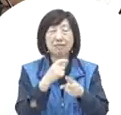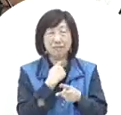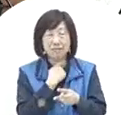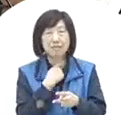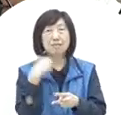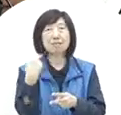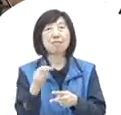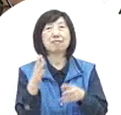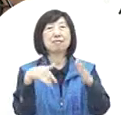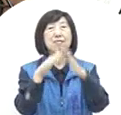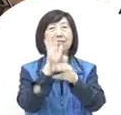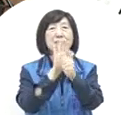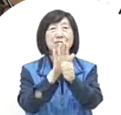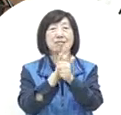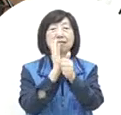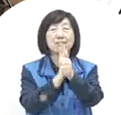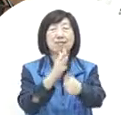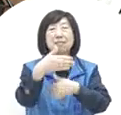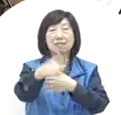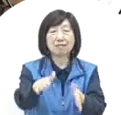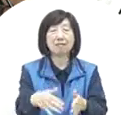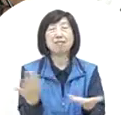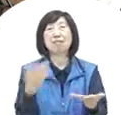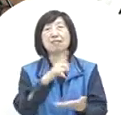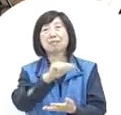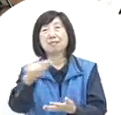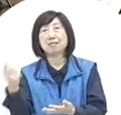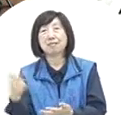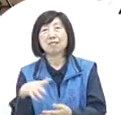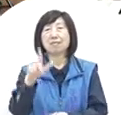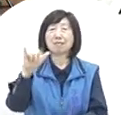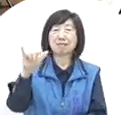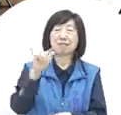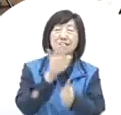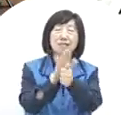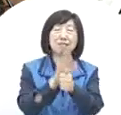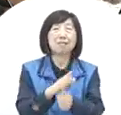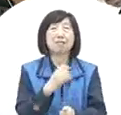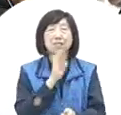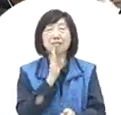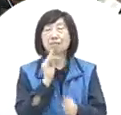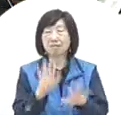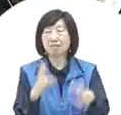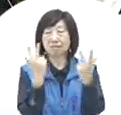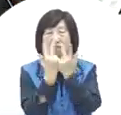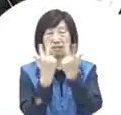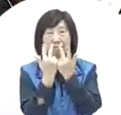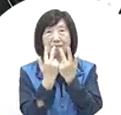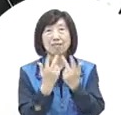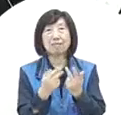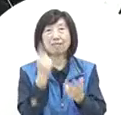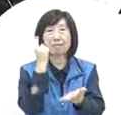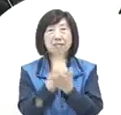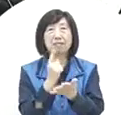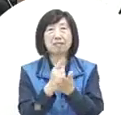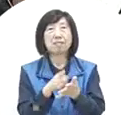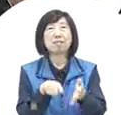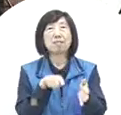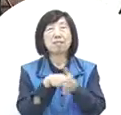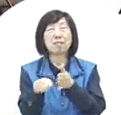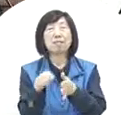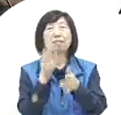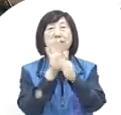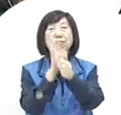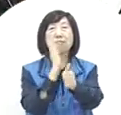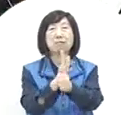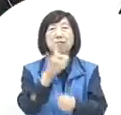学校的辅导室的相关设备，我们相关的师资。可是目前我们新北市，我们每位专辅的辅导老